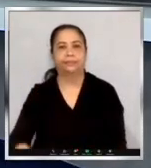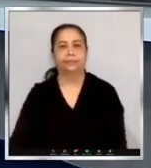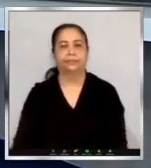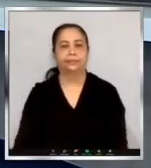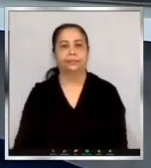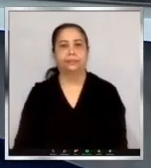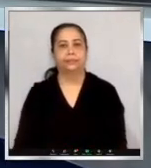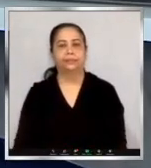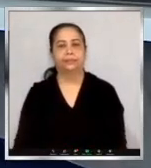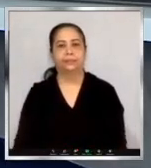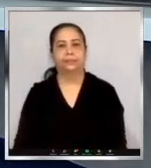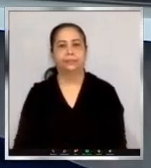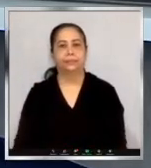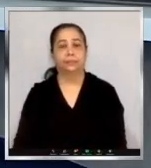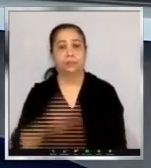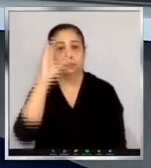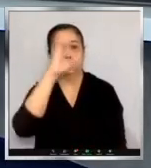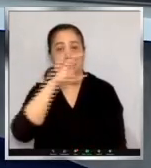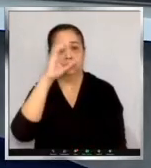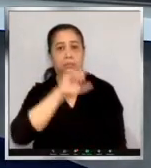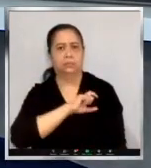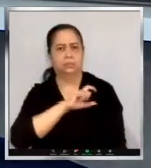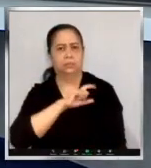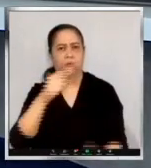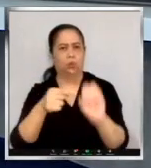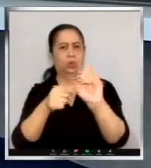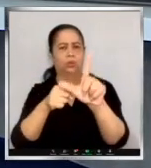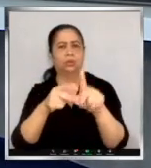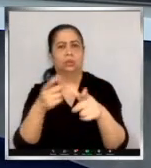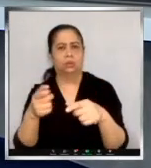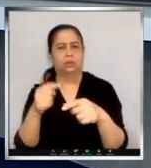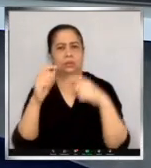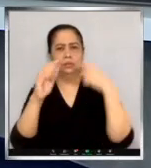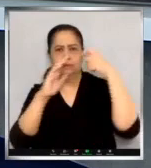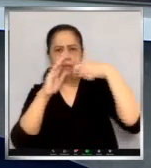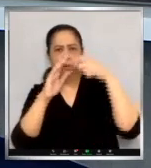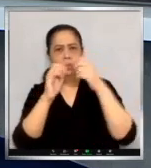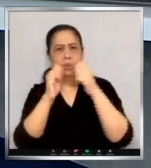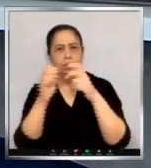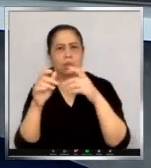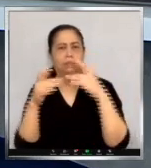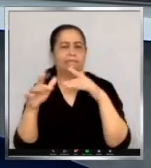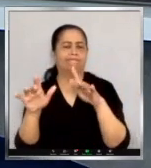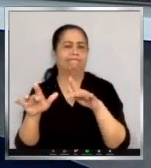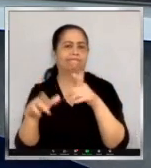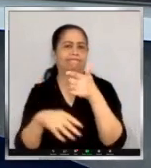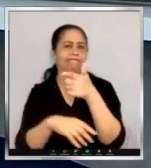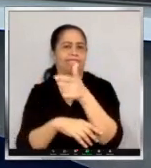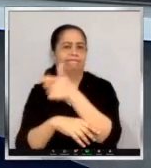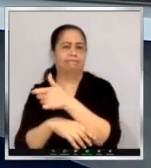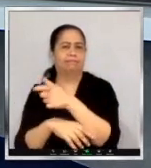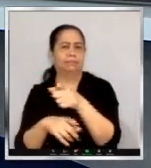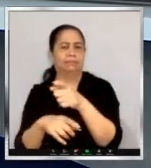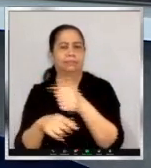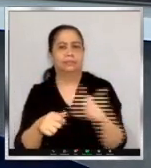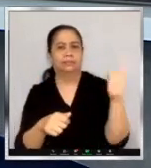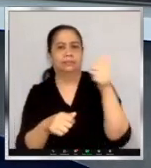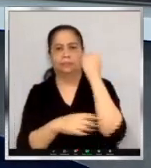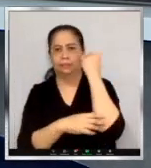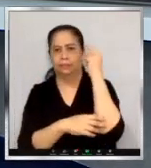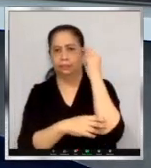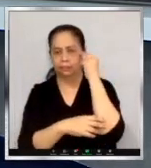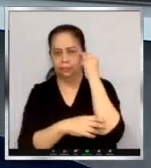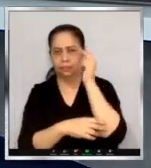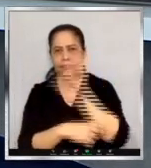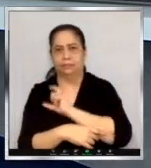Hinahanap pa raw po ng pulisya yung orihinal na kopya ng video ng walang awang pamamaril ni Staff Sergeant Jonel Nuescas sa Maginang Gregorio